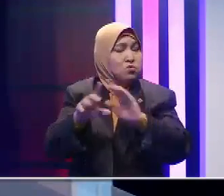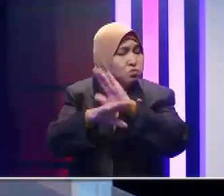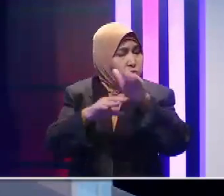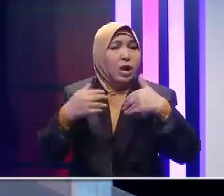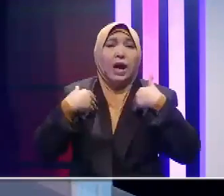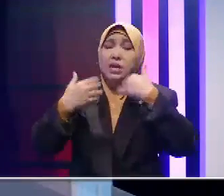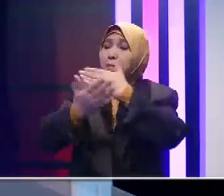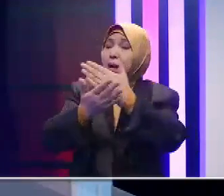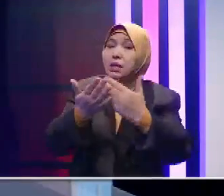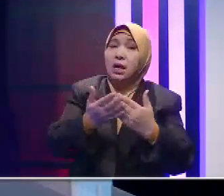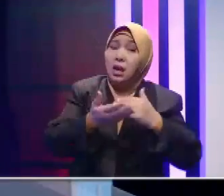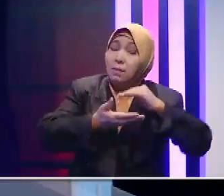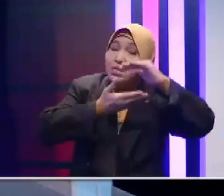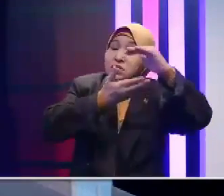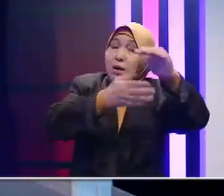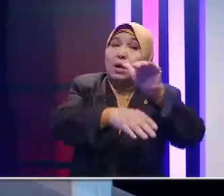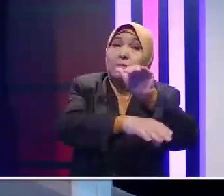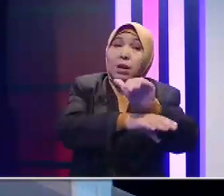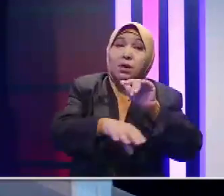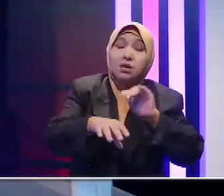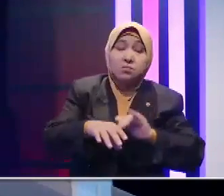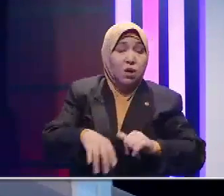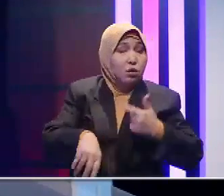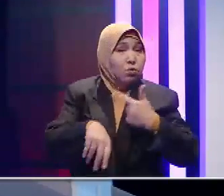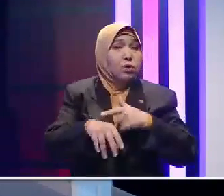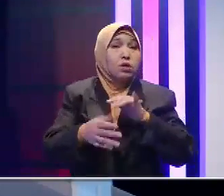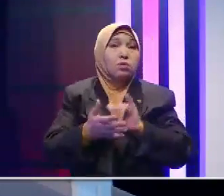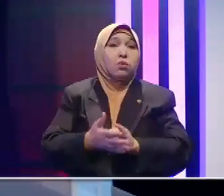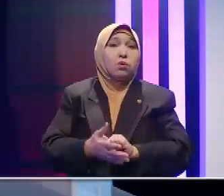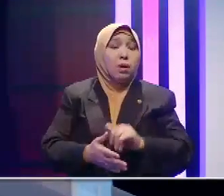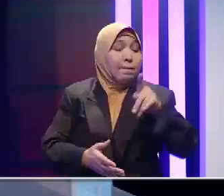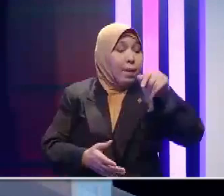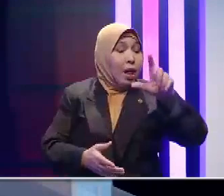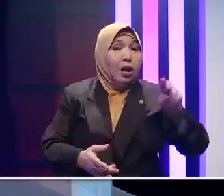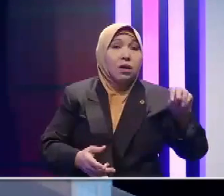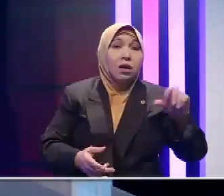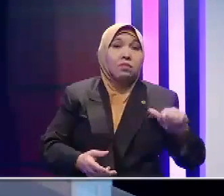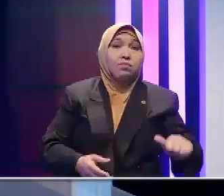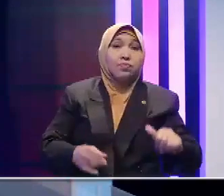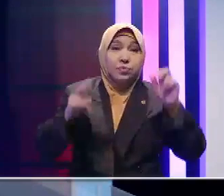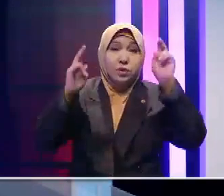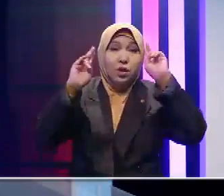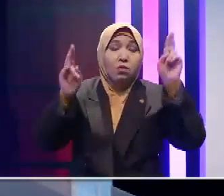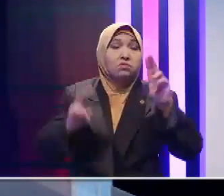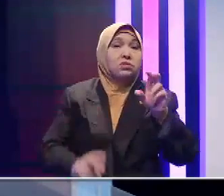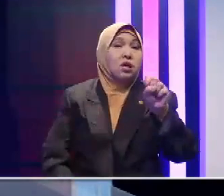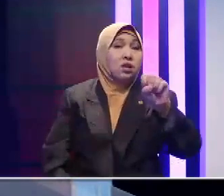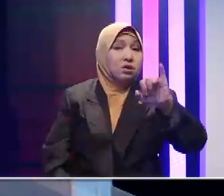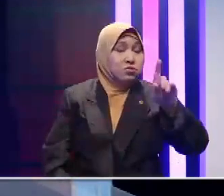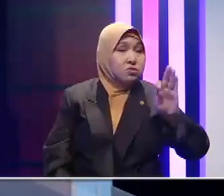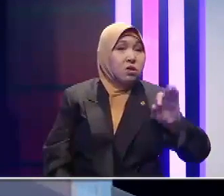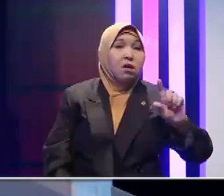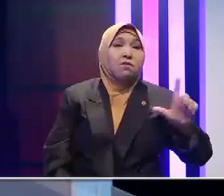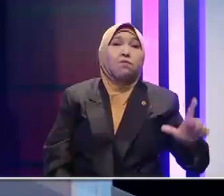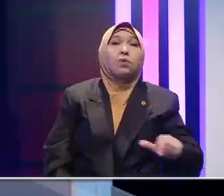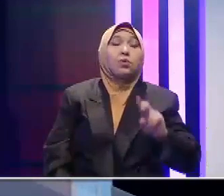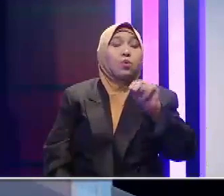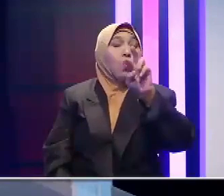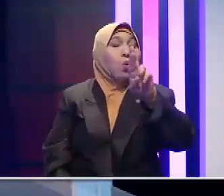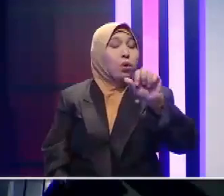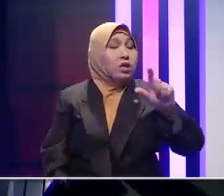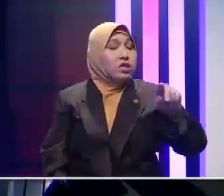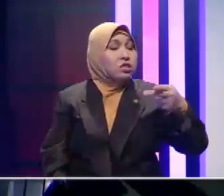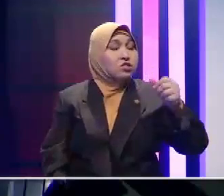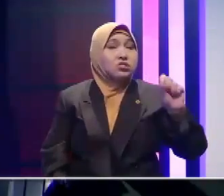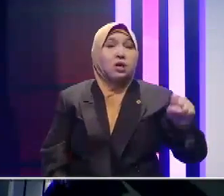bahagiannya, dan yang menyampaikan Islam pada saya ketika itu, pelanggan teksi saya ialah Said Nur Isham, Tuan Padang. Ingin saya